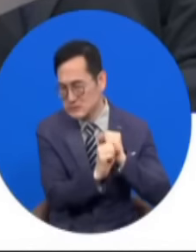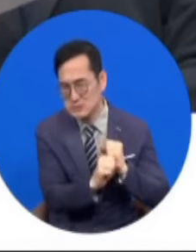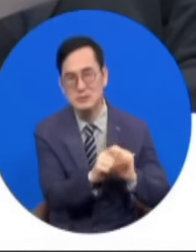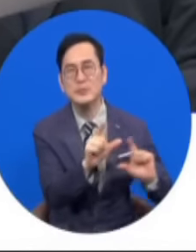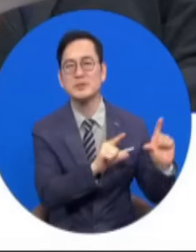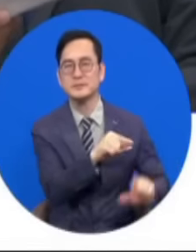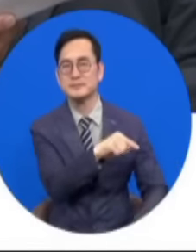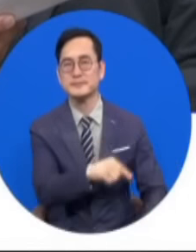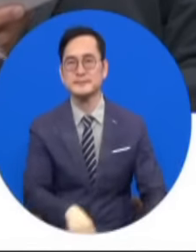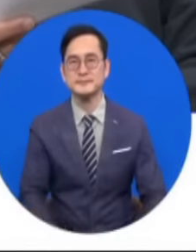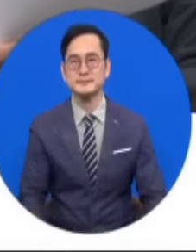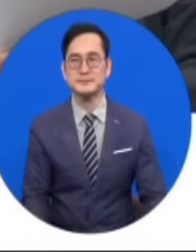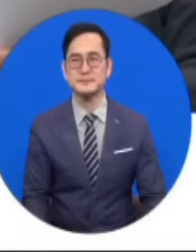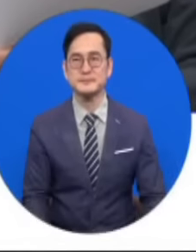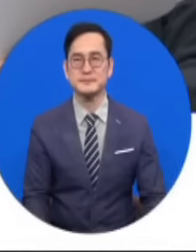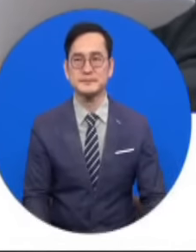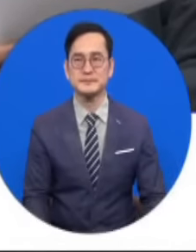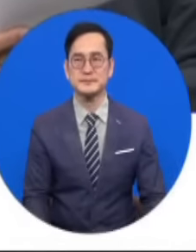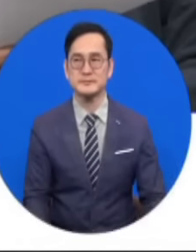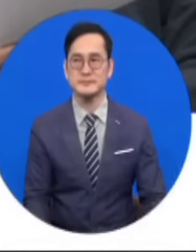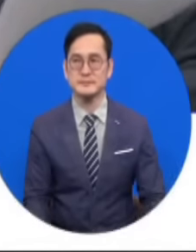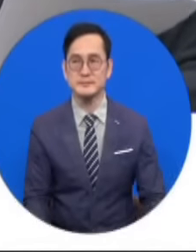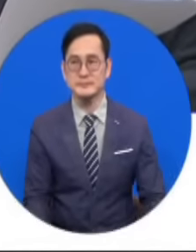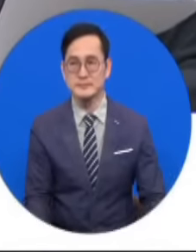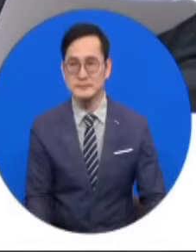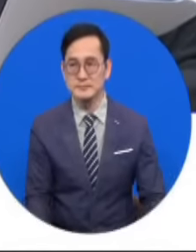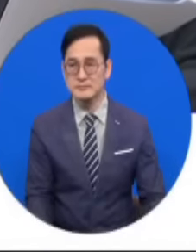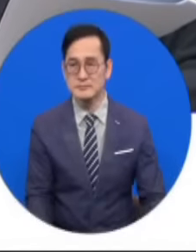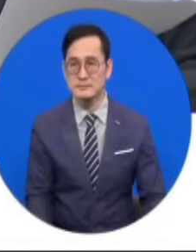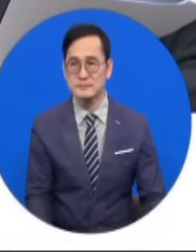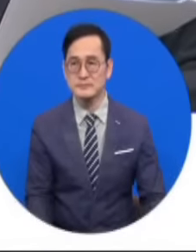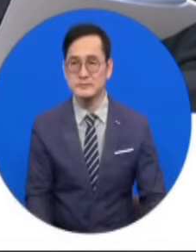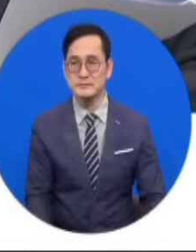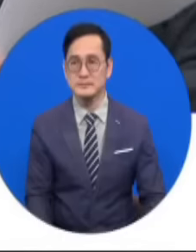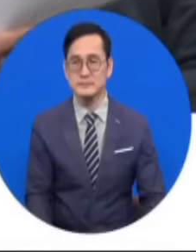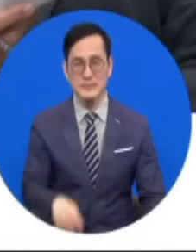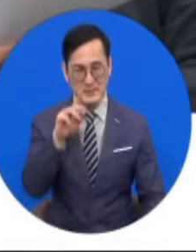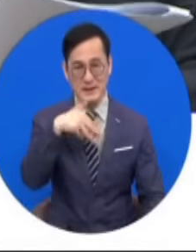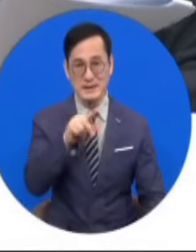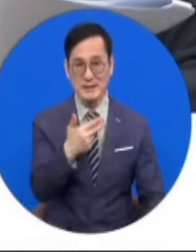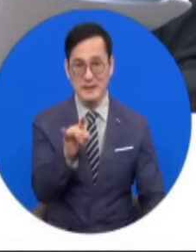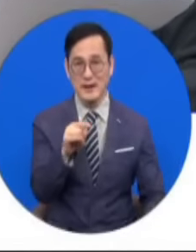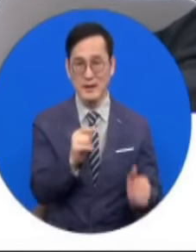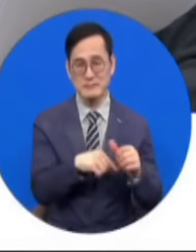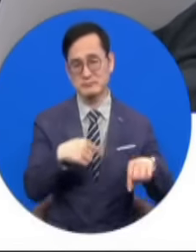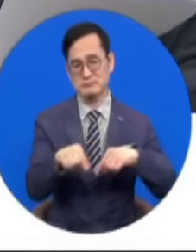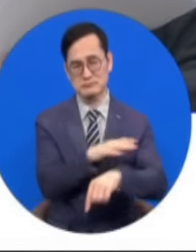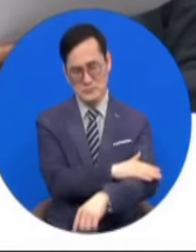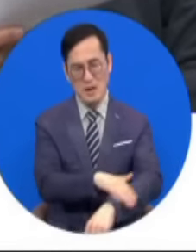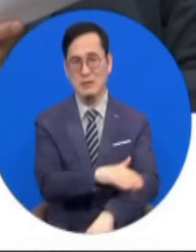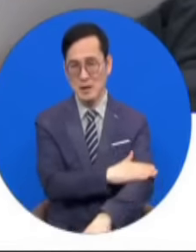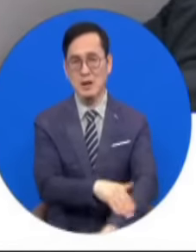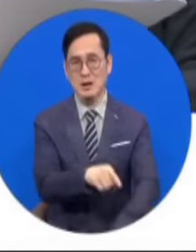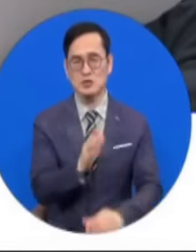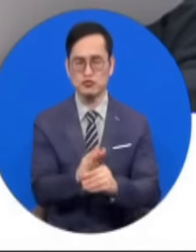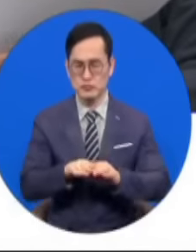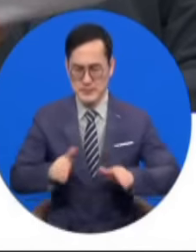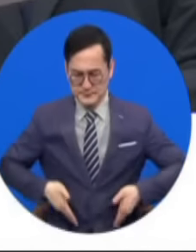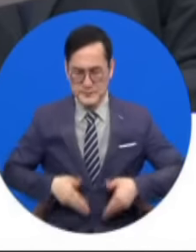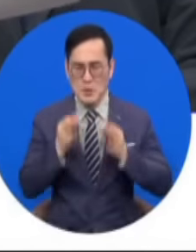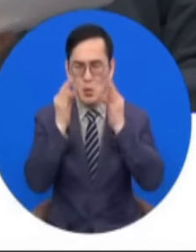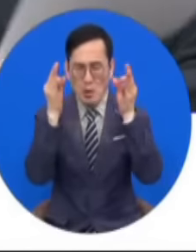글쎄요 또 이렇게 얘기하면은 뭐 보수진영에서는 무슨 박찬대 원내 대표가 잘하고 있냐라고 하겠지만 전 잘하고 계시다고 보거든요 최대한 중립적 입장을